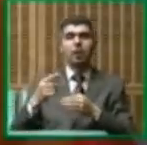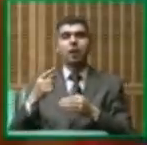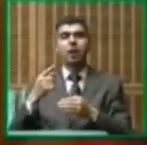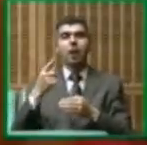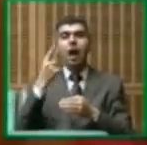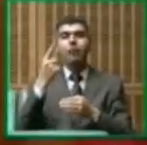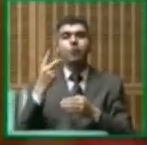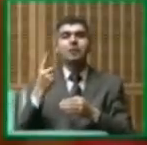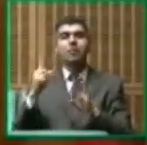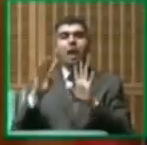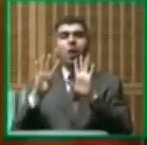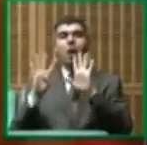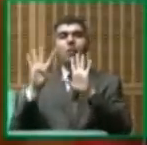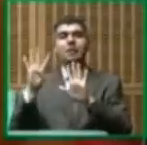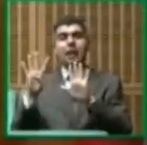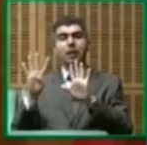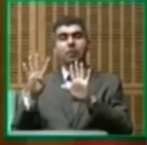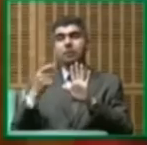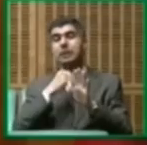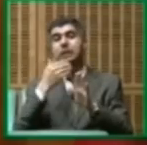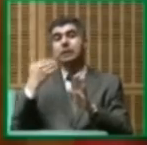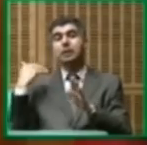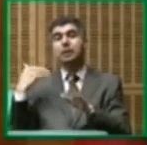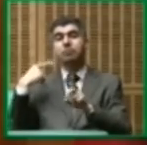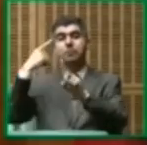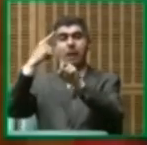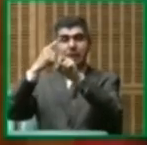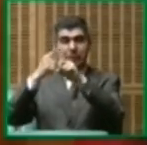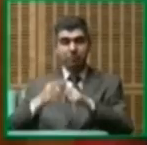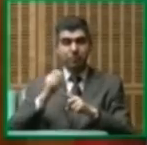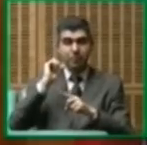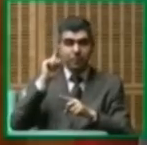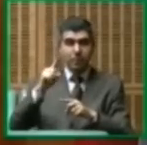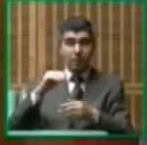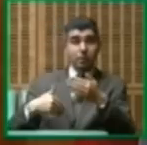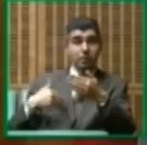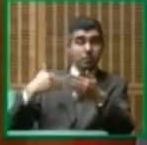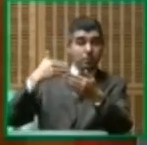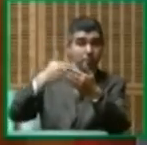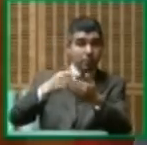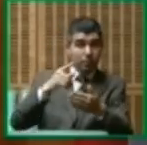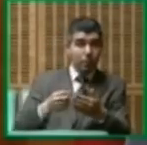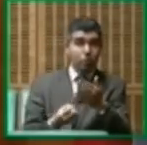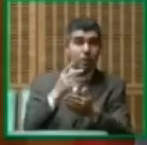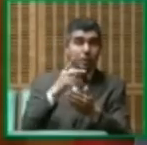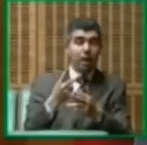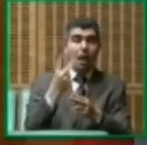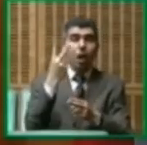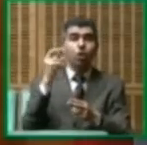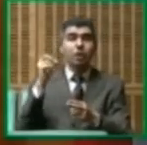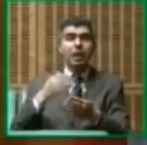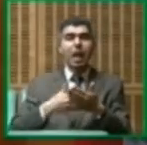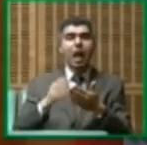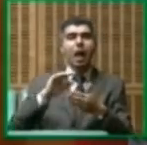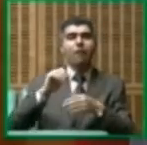إحصاء سنتين وهمت فقط 20% من الاستمارات. إذا اليوم كان واحد تحضير متكامل